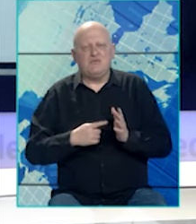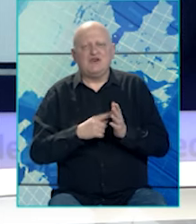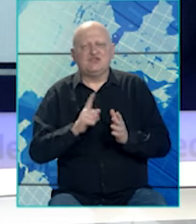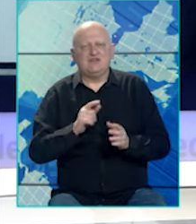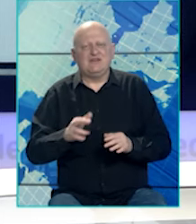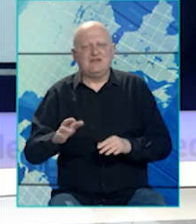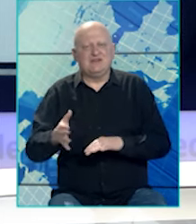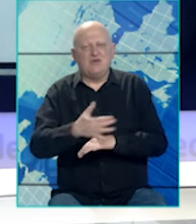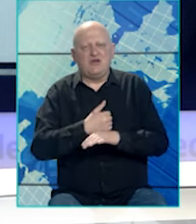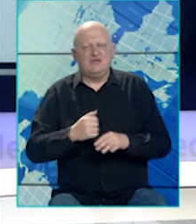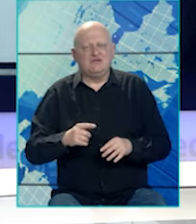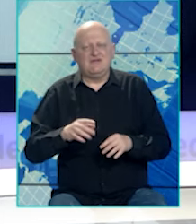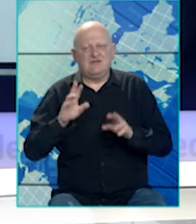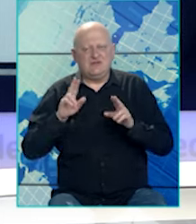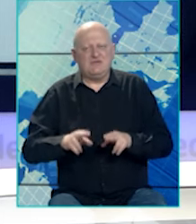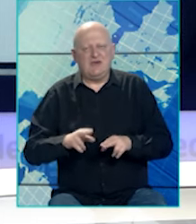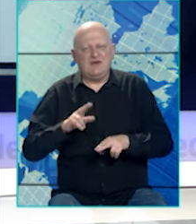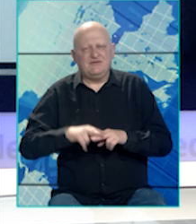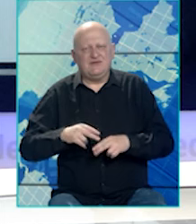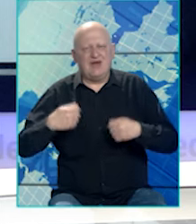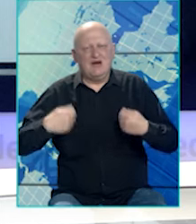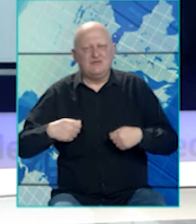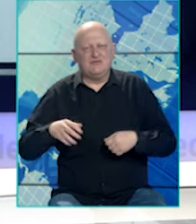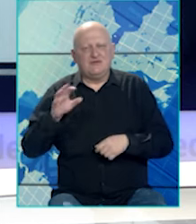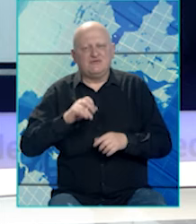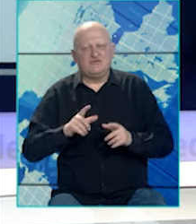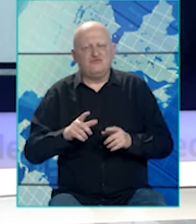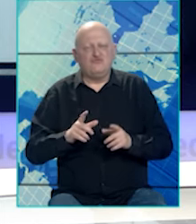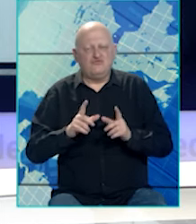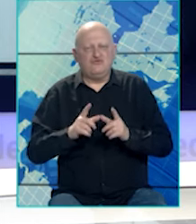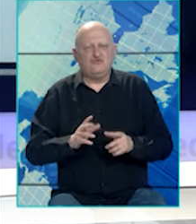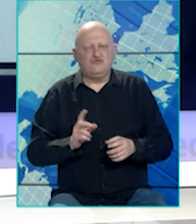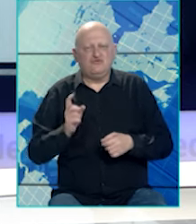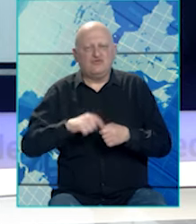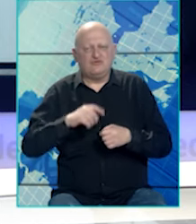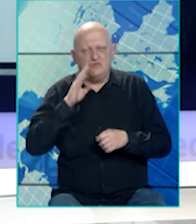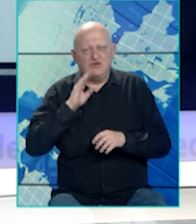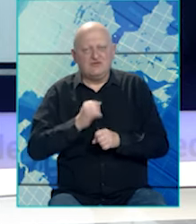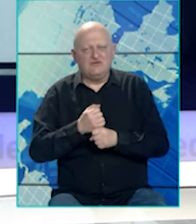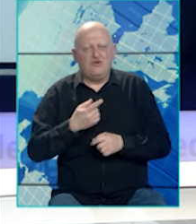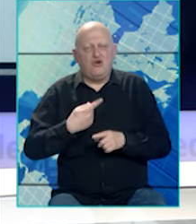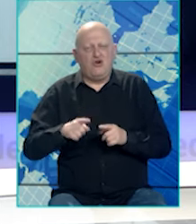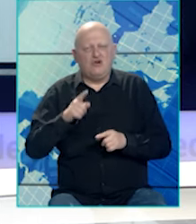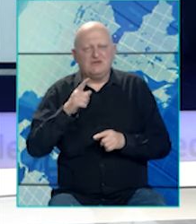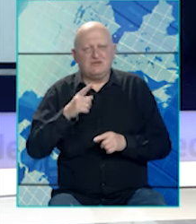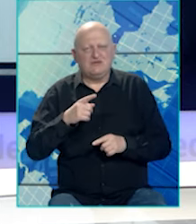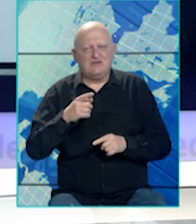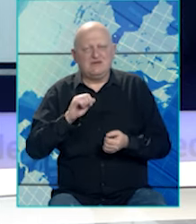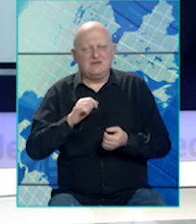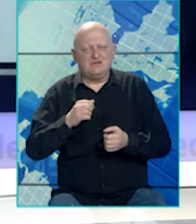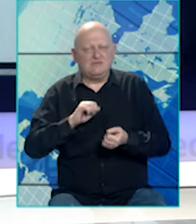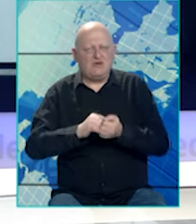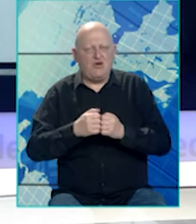unija pokaže ne samo ekonomski, već i pravni kapacitet i da u Evropsku uniju integriše i Bosnu i Hercegovinu. Osim